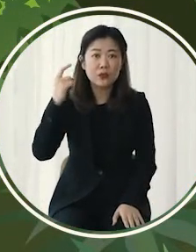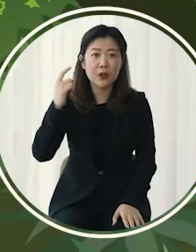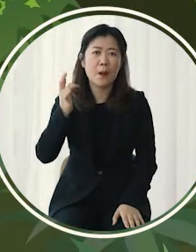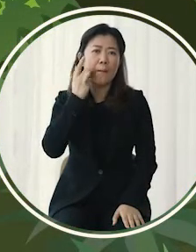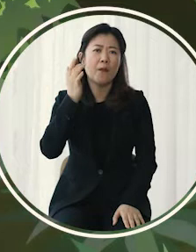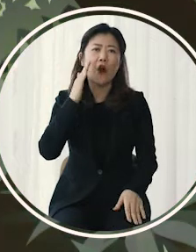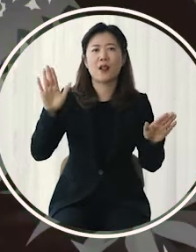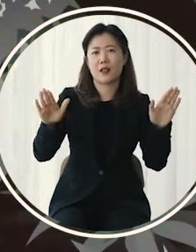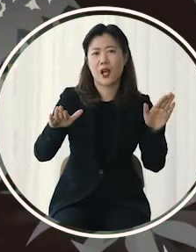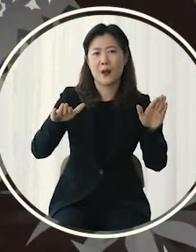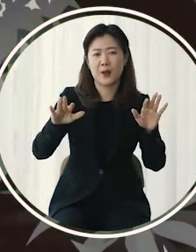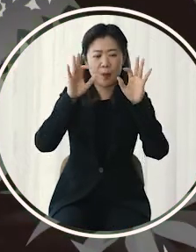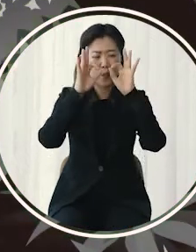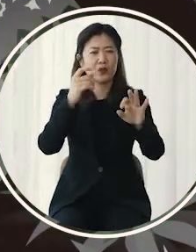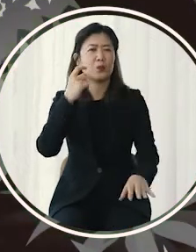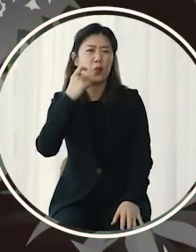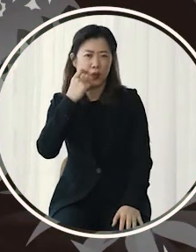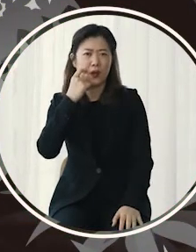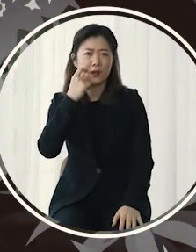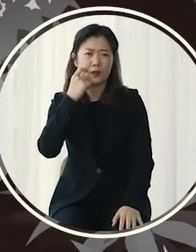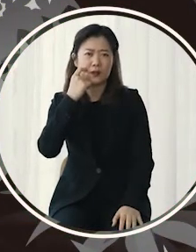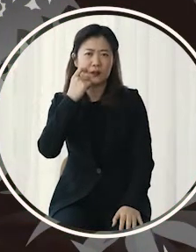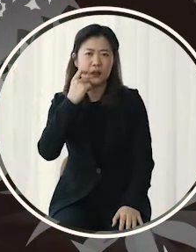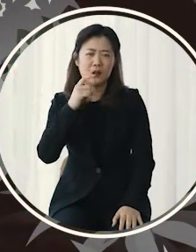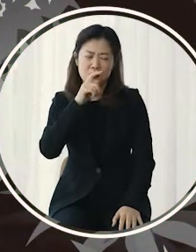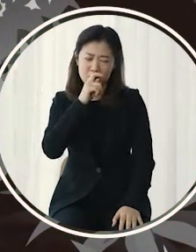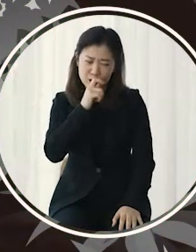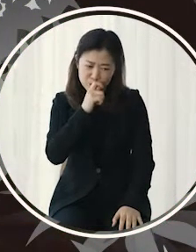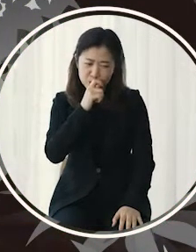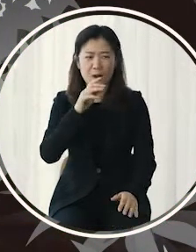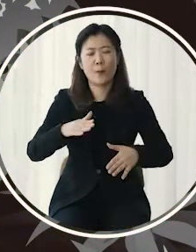나비의 비행도 살펴볼 수 없는 침묵의 봄을 맞게 될지도 모릅니다.